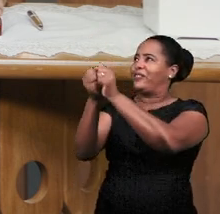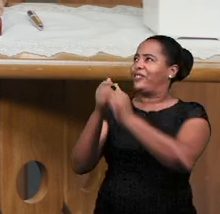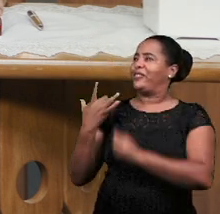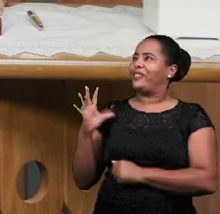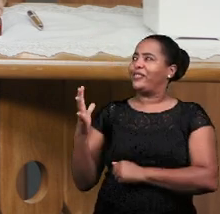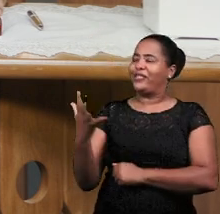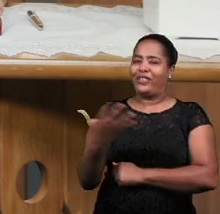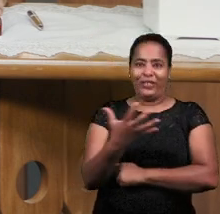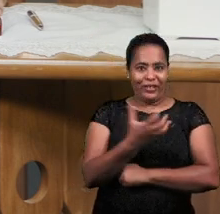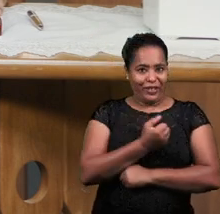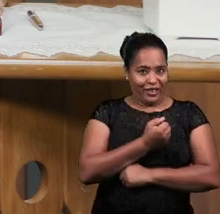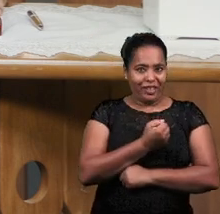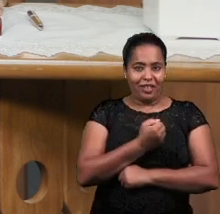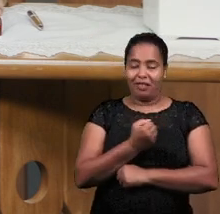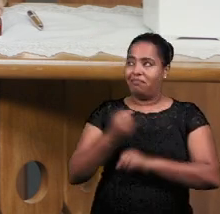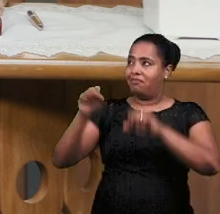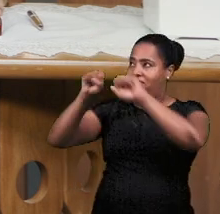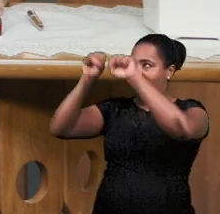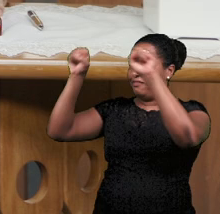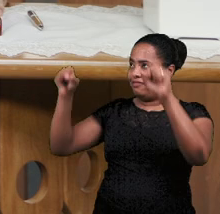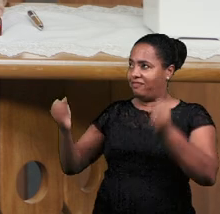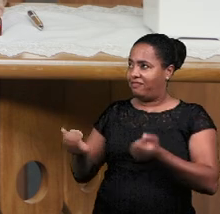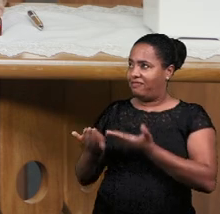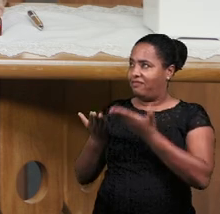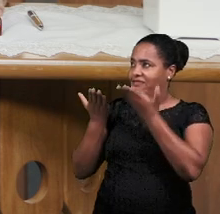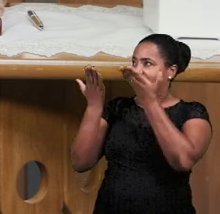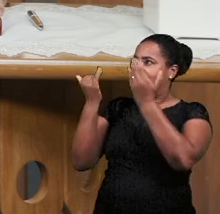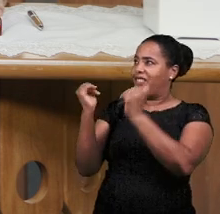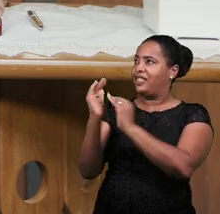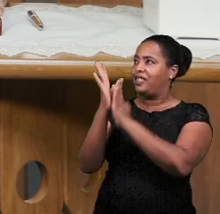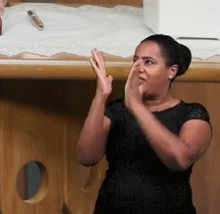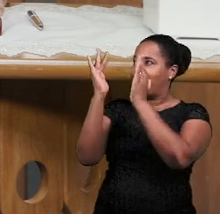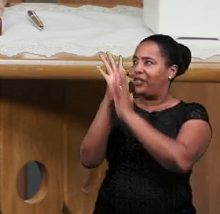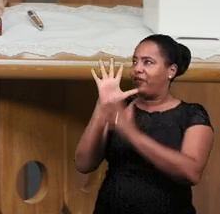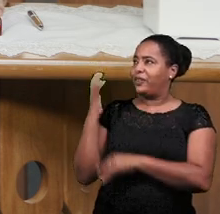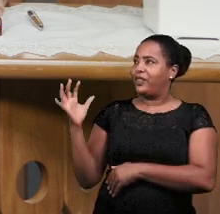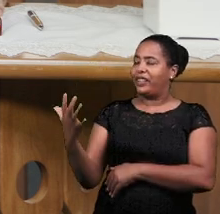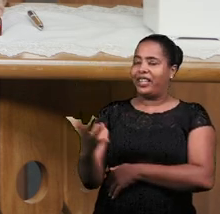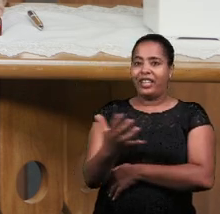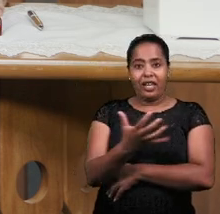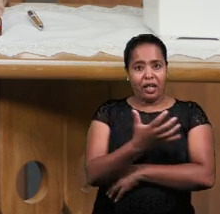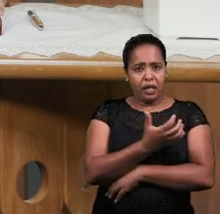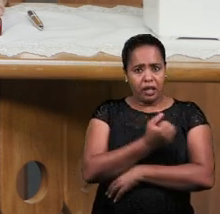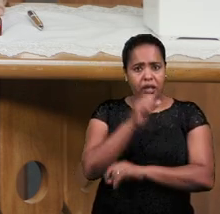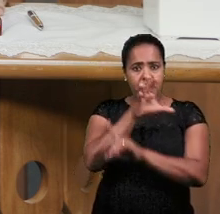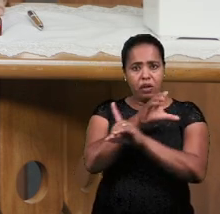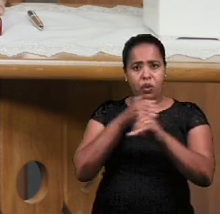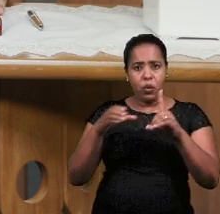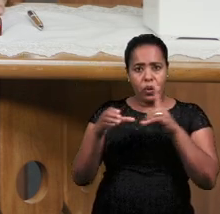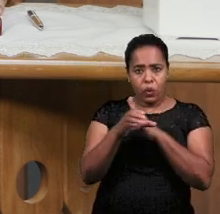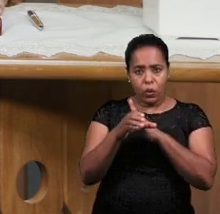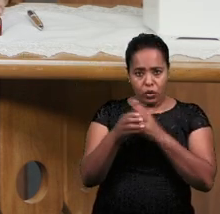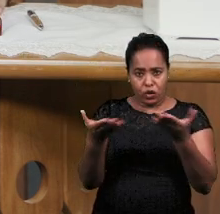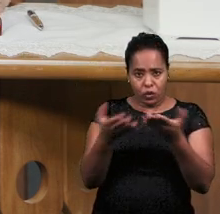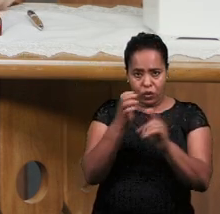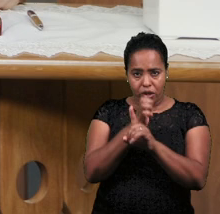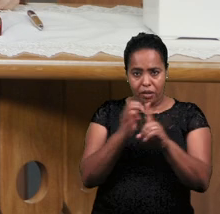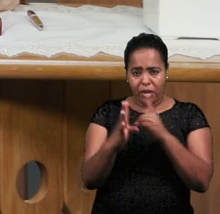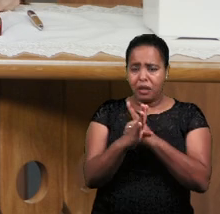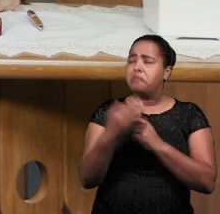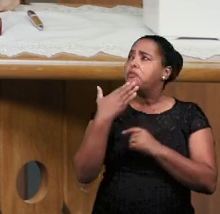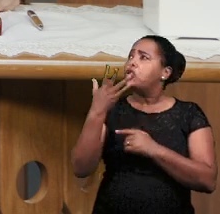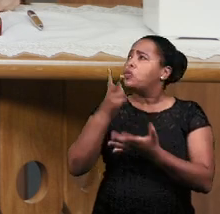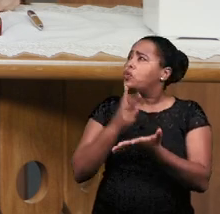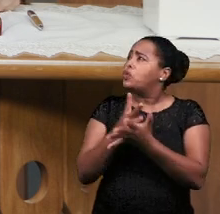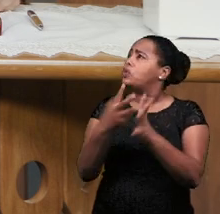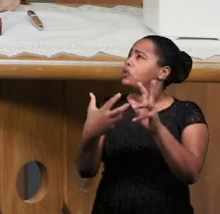Nous t'adorons pour cela et sur ton autel, nous laissons notre prière, notre adoration, le culte de ce matin. Nous demandons,